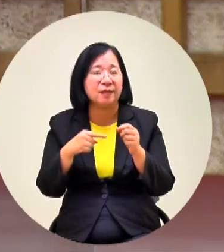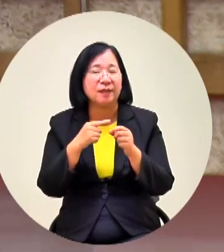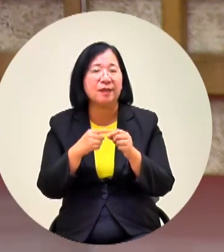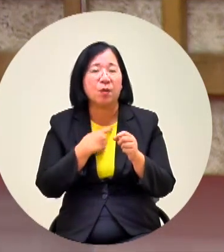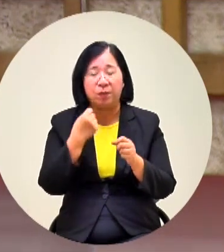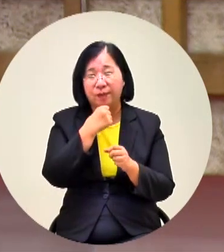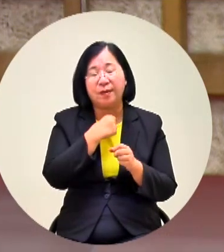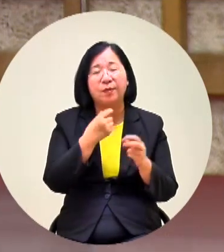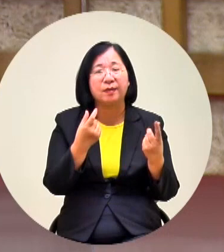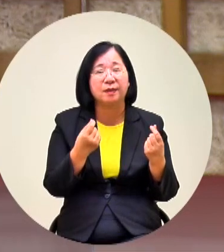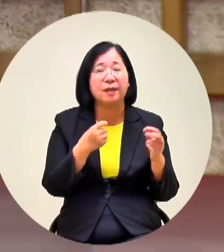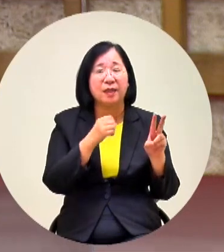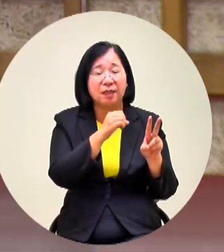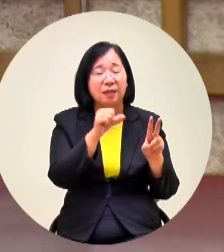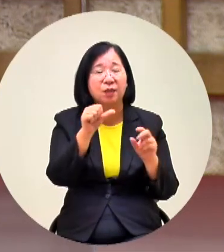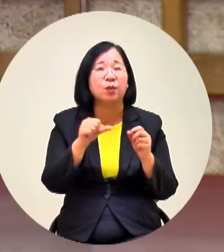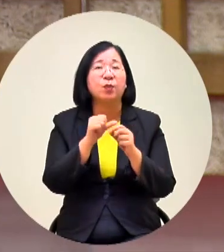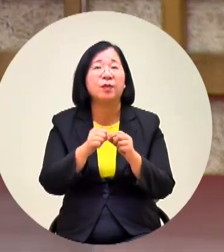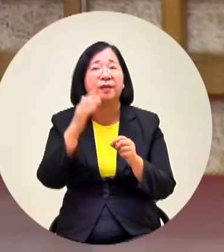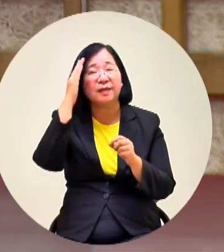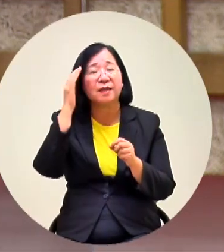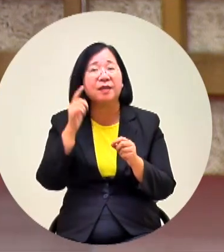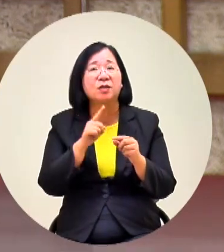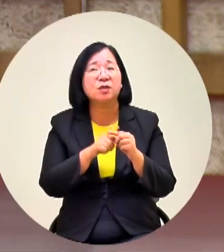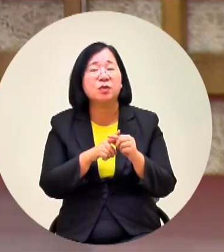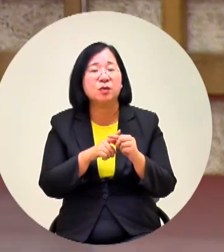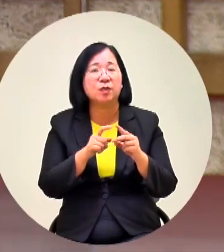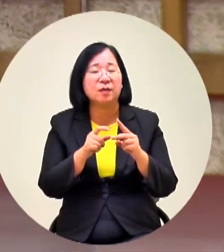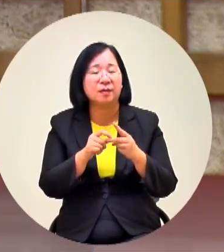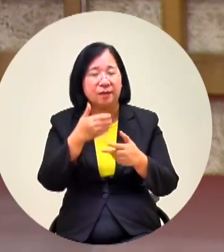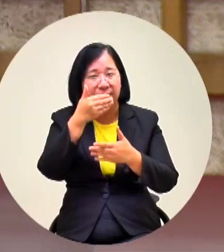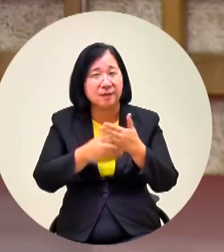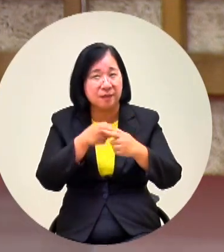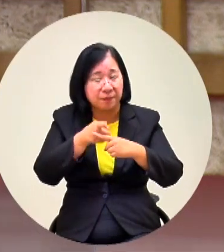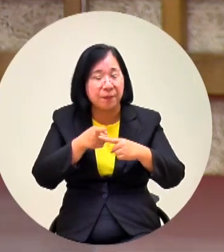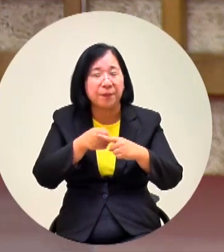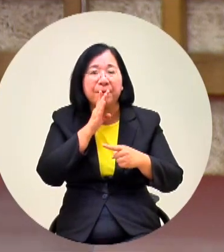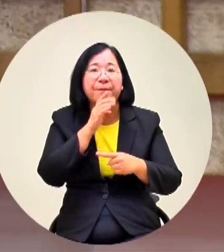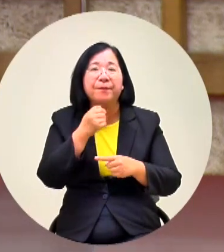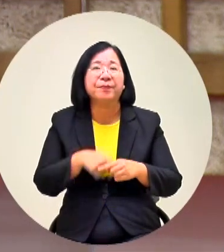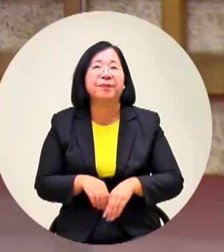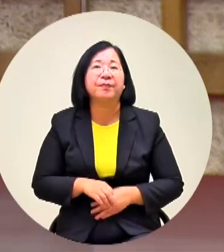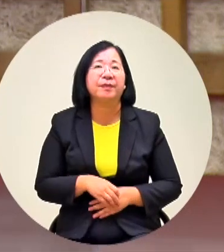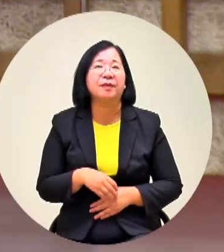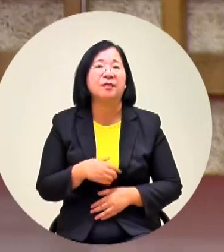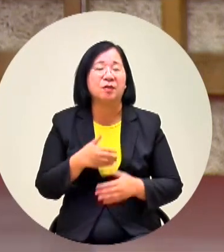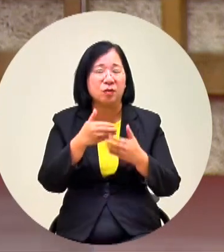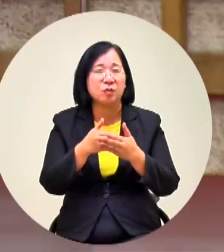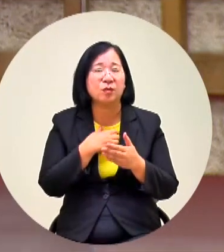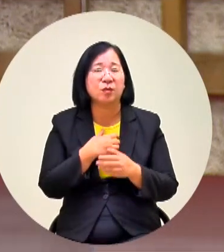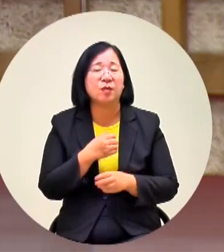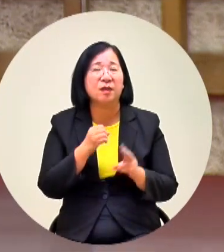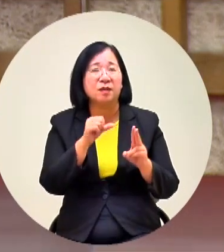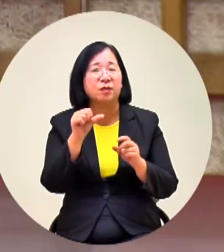碳排放减半。中国呢，则是定了2060年达到碳中和的目标。我们的副总统赖清德